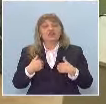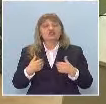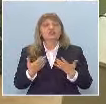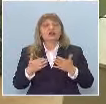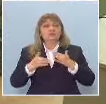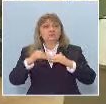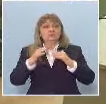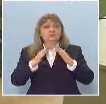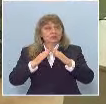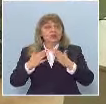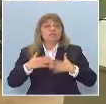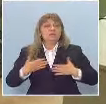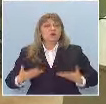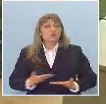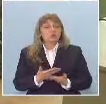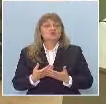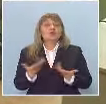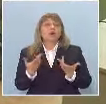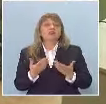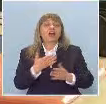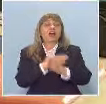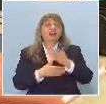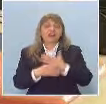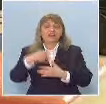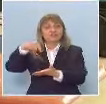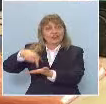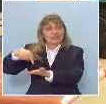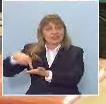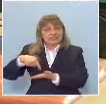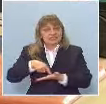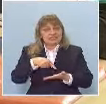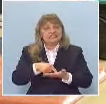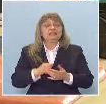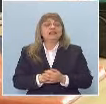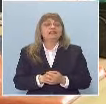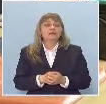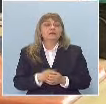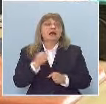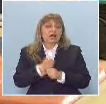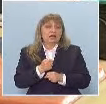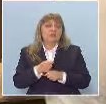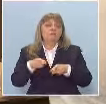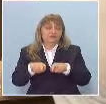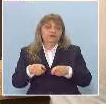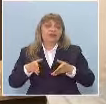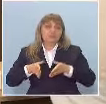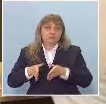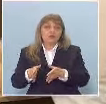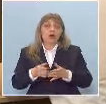нужда от облагородяване, от засаждане на дръвчета и работим в тази